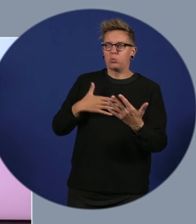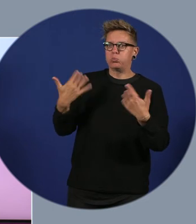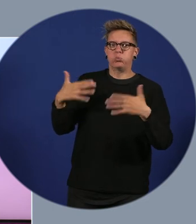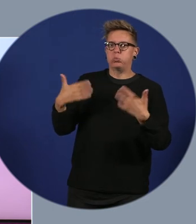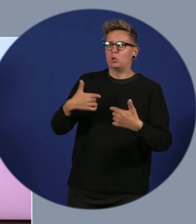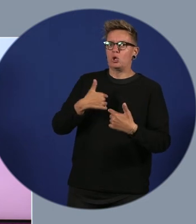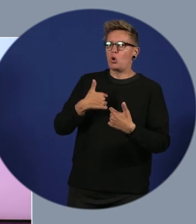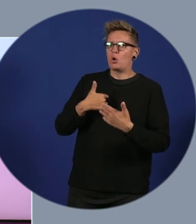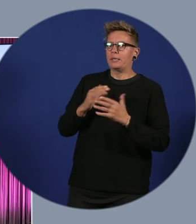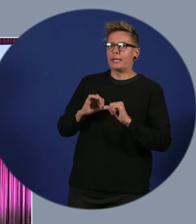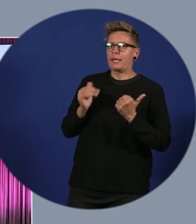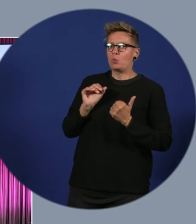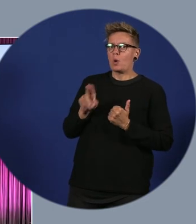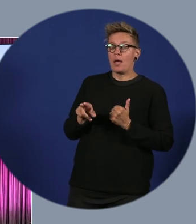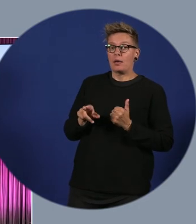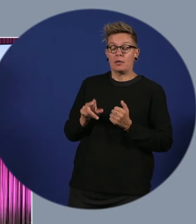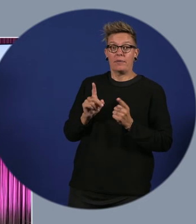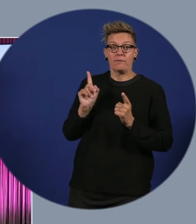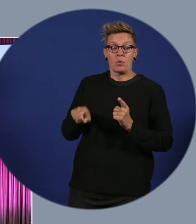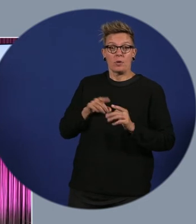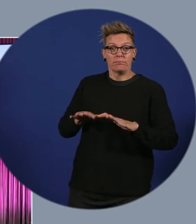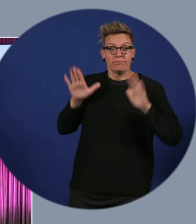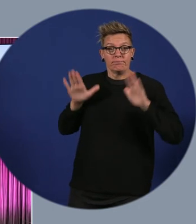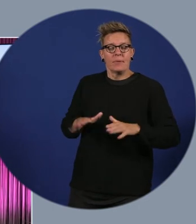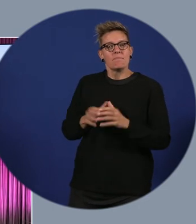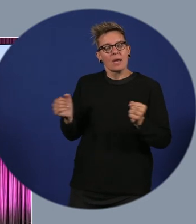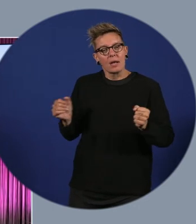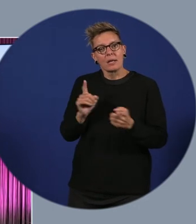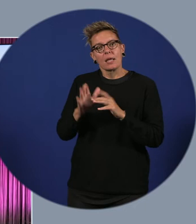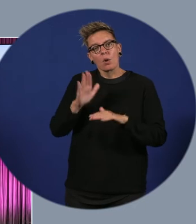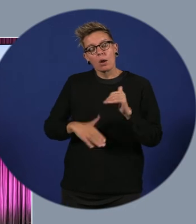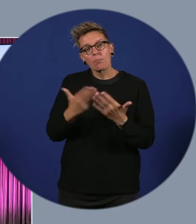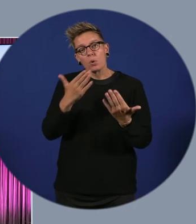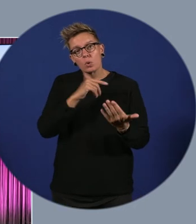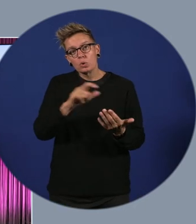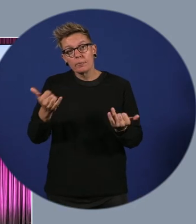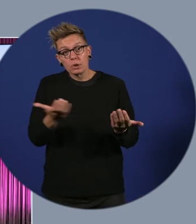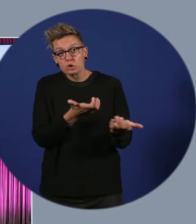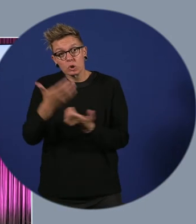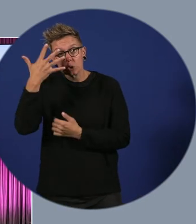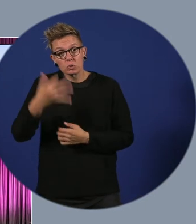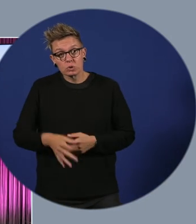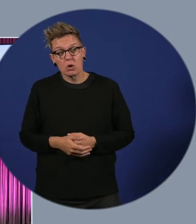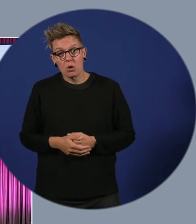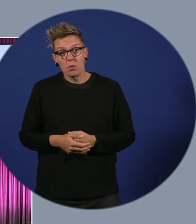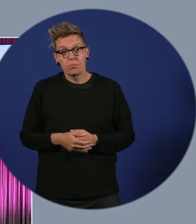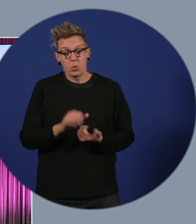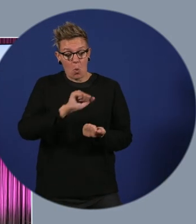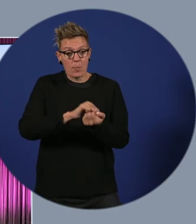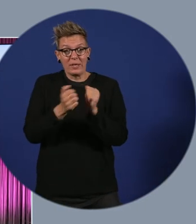redo. Men det kan ju också vara att man kanske saknar den där kunskapen och att det politiska